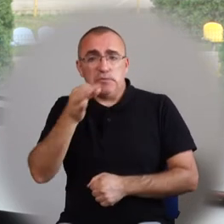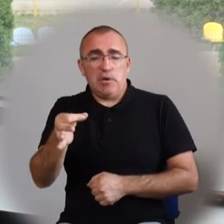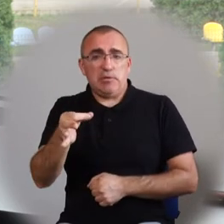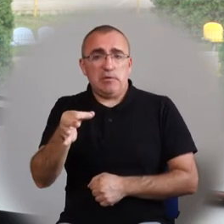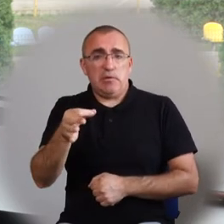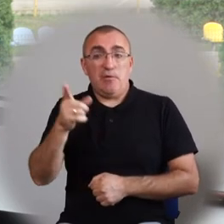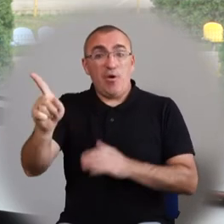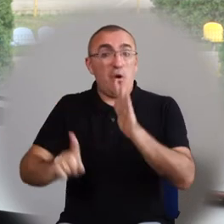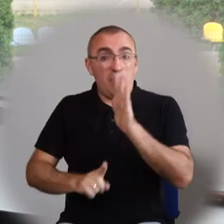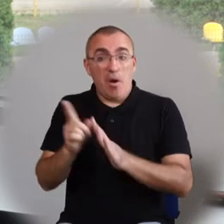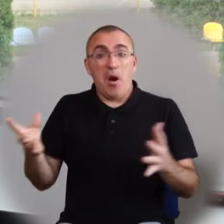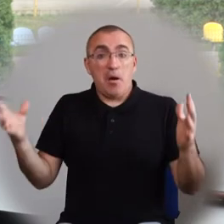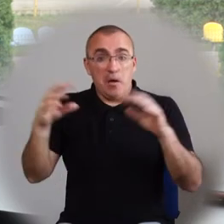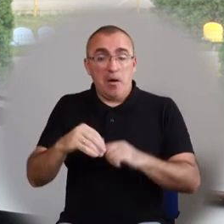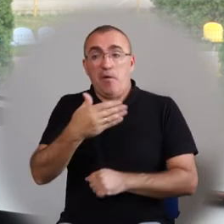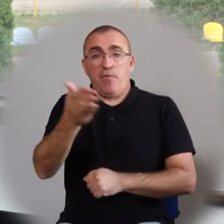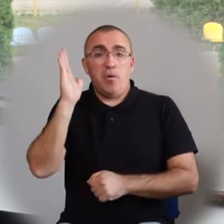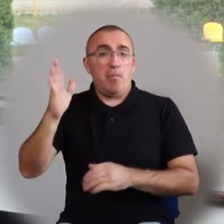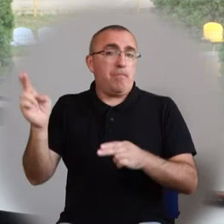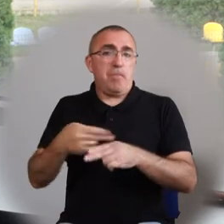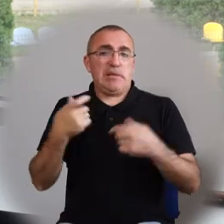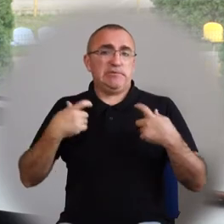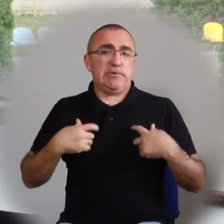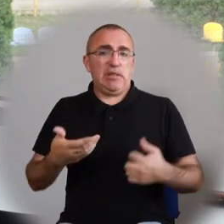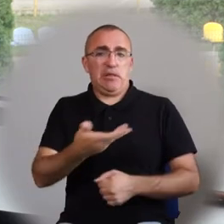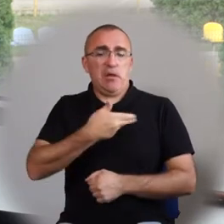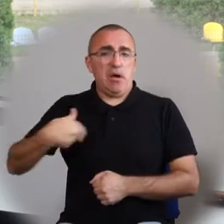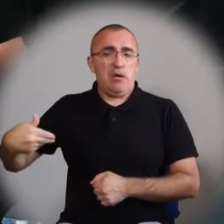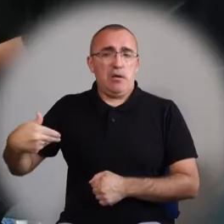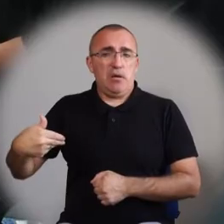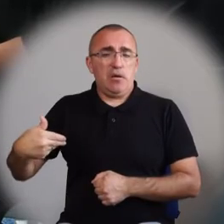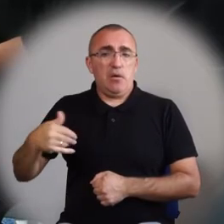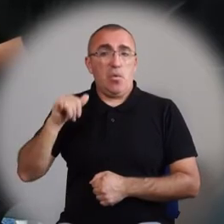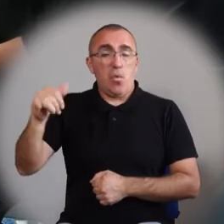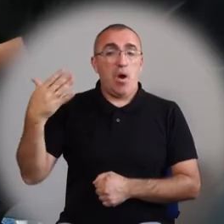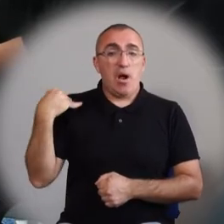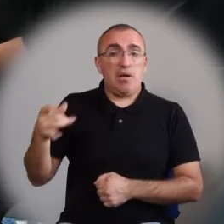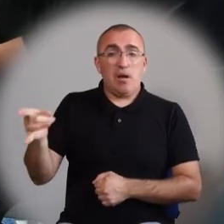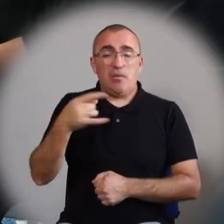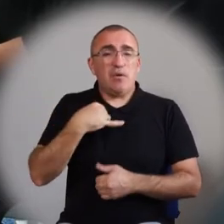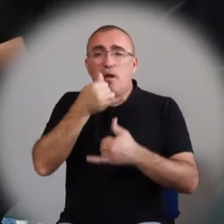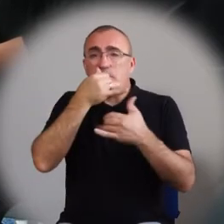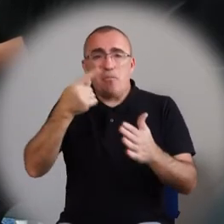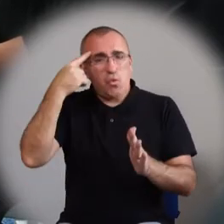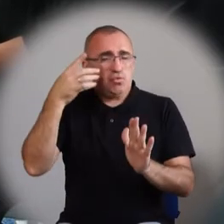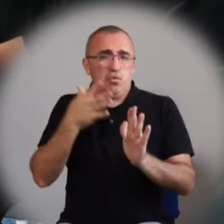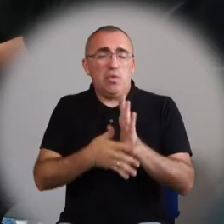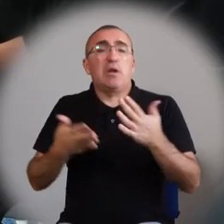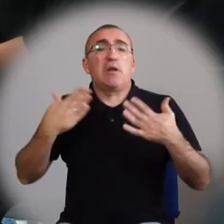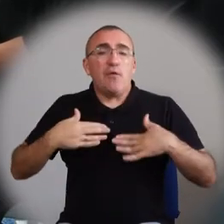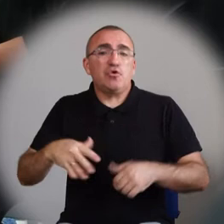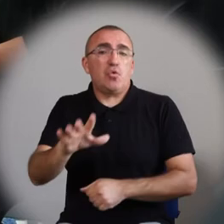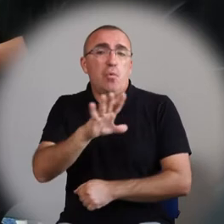вони повинні сказати, от ви починали разом, а тепер ви будете без нас. Те, що от по Олександрійському району, я не